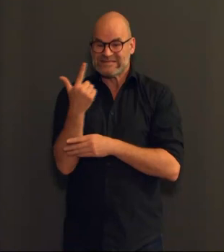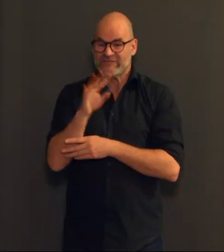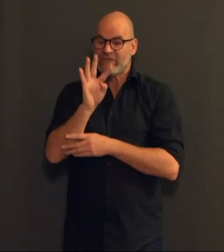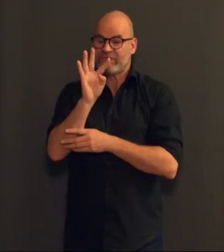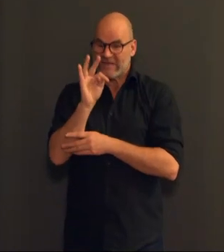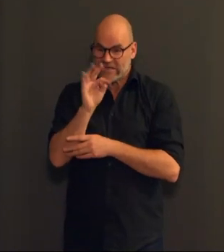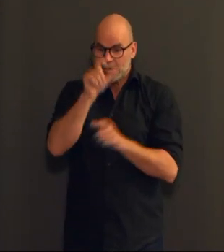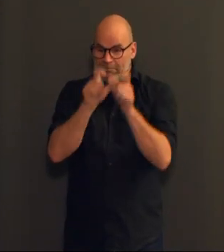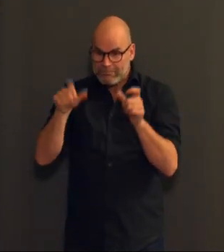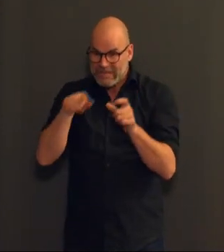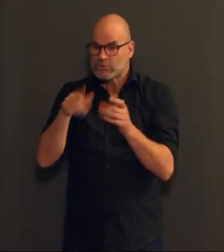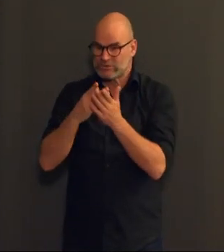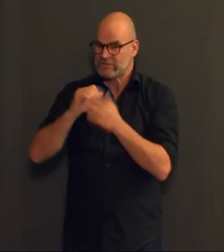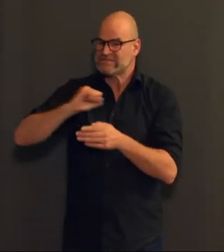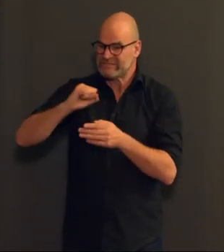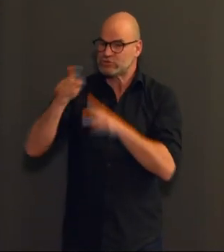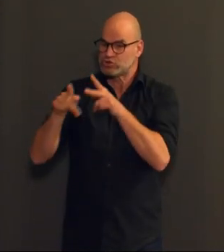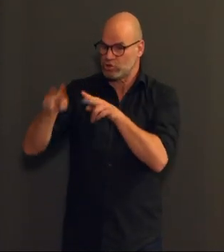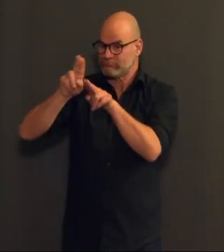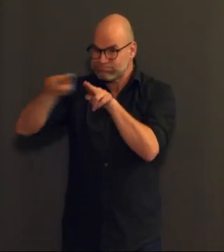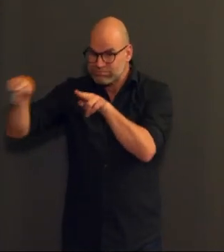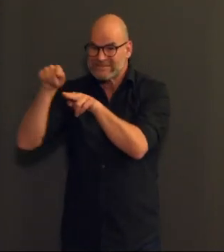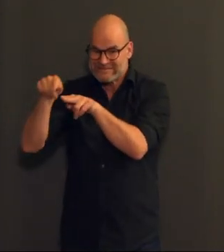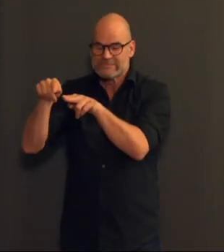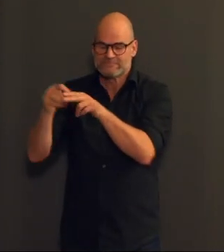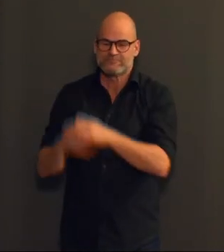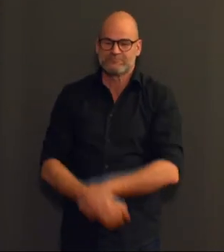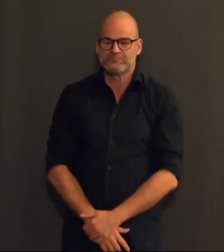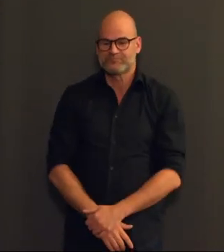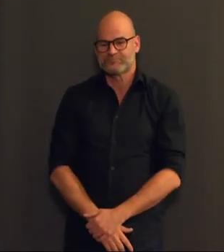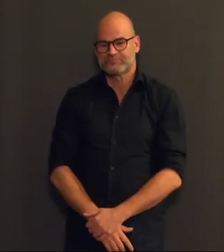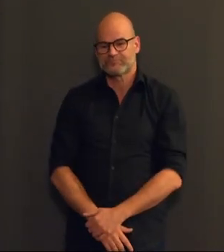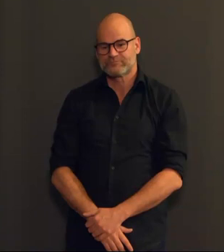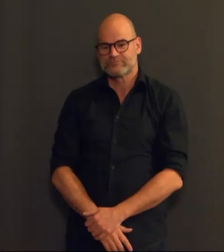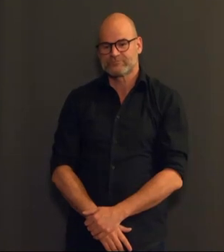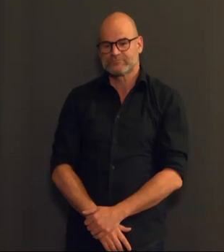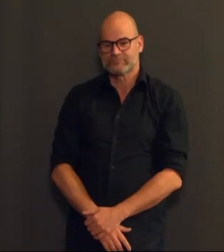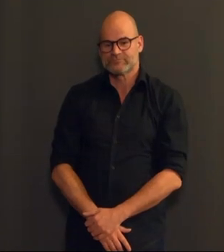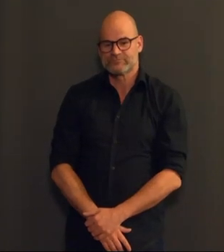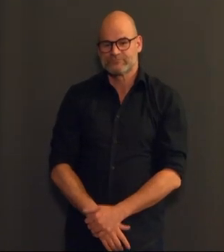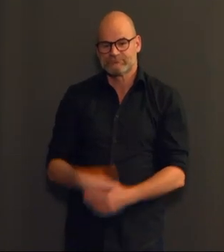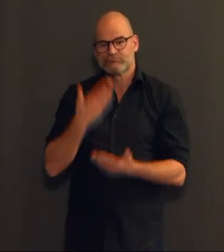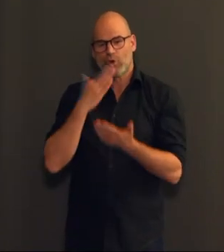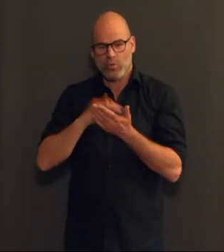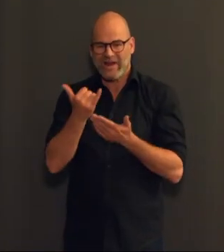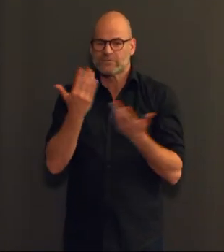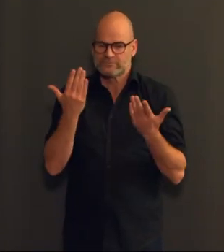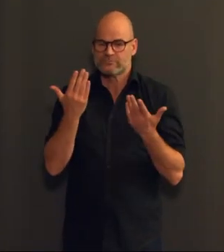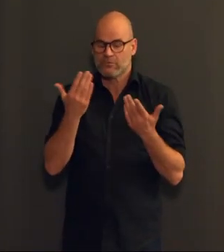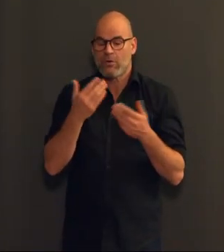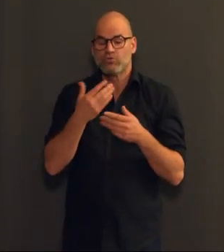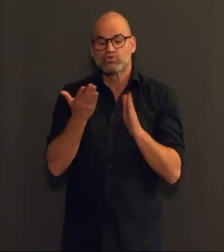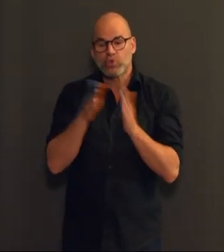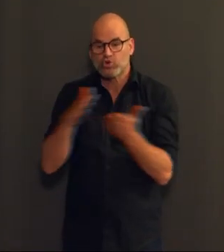De overlijdens tenslotte gaan gelukkig verder in dalende lijn. Gemiddeld vielen er de afgelopen week